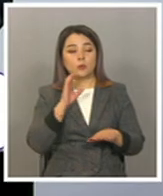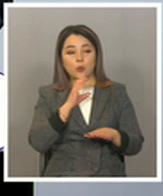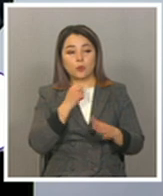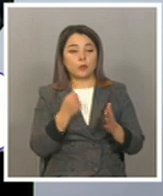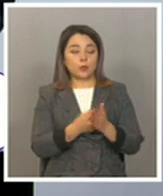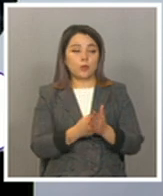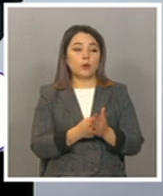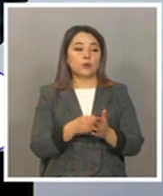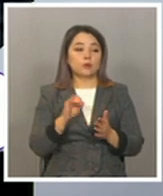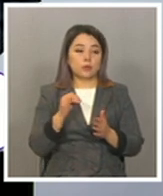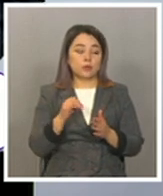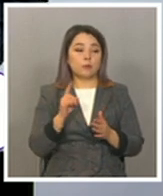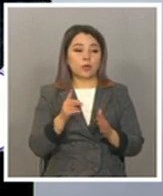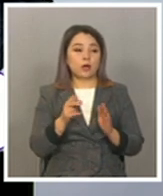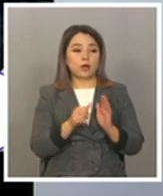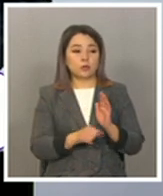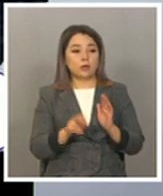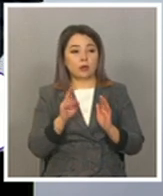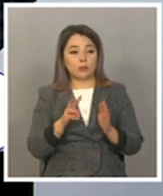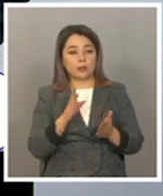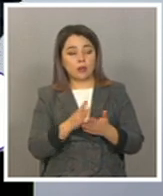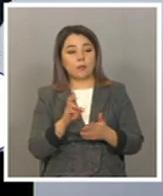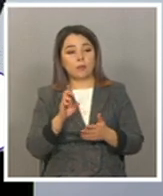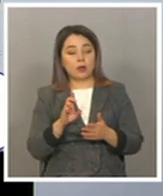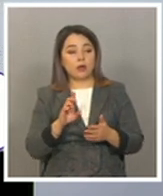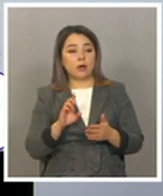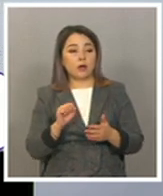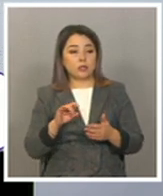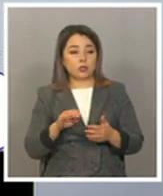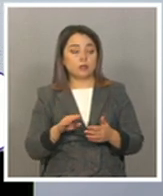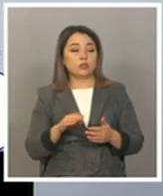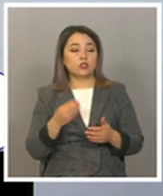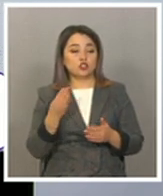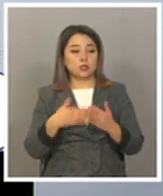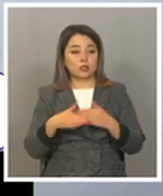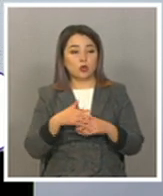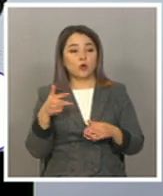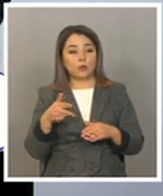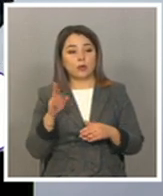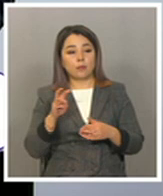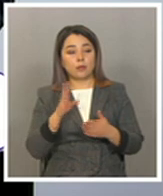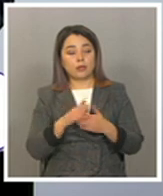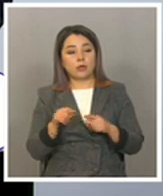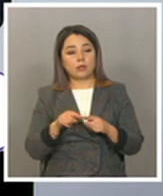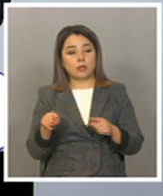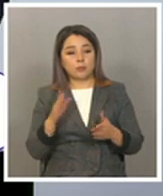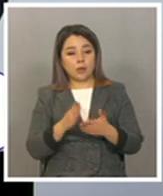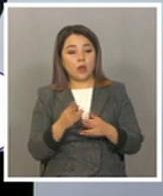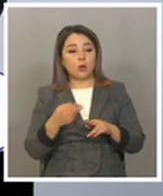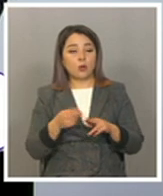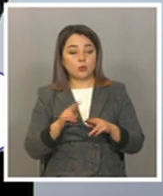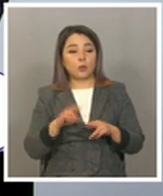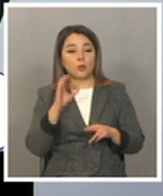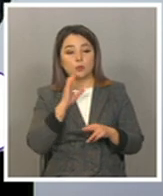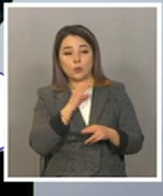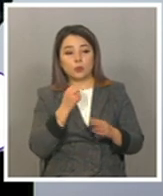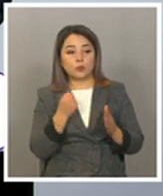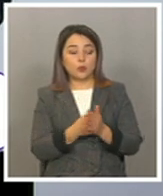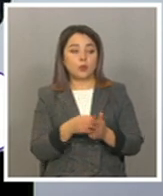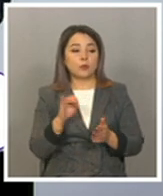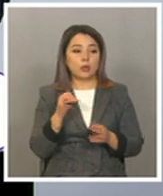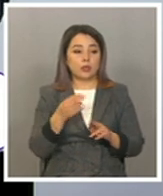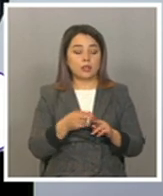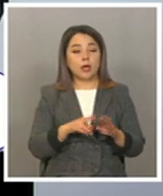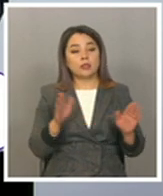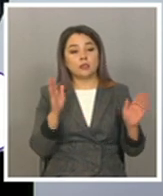1600 км, батыстан шығысқа дейін 3000 км созылған. Ол, яғни сәйкесінше солтүстіктен оңтүстікке дейін